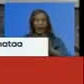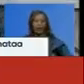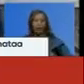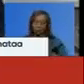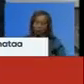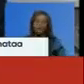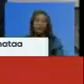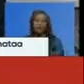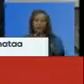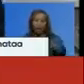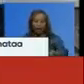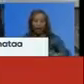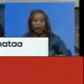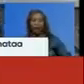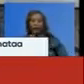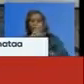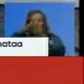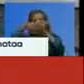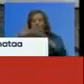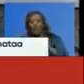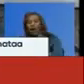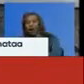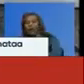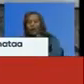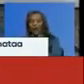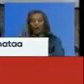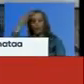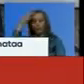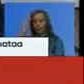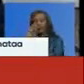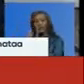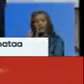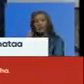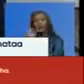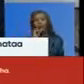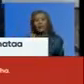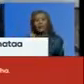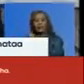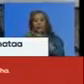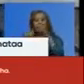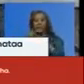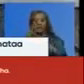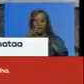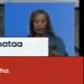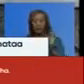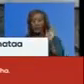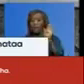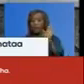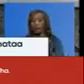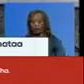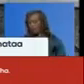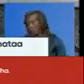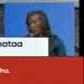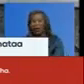ዘላቂ የተረጋጋና ሁሉን አቀፍ የህገ መንግስታዊ ስርዓት መሰረት ስለመጣላችን ማሳያ ሲሆን፣